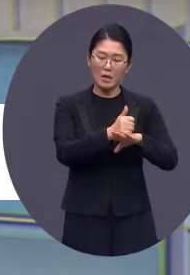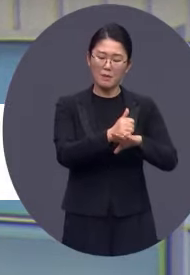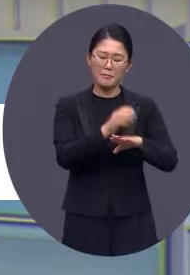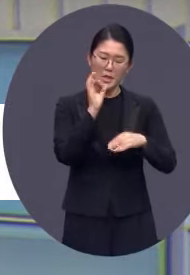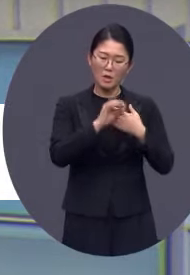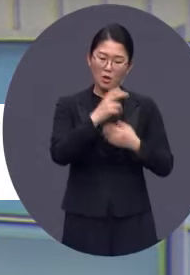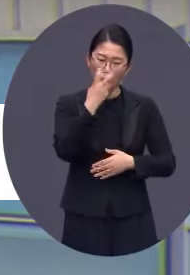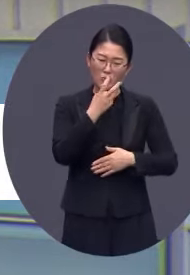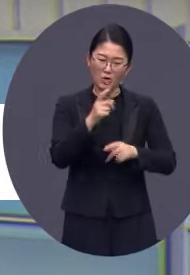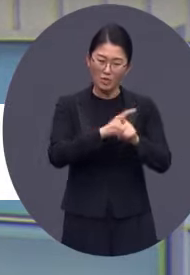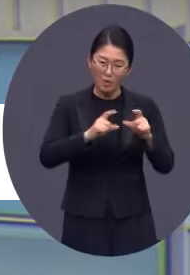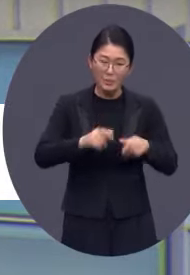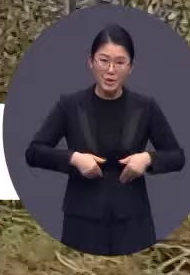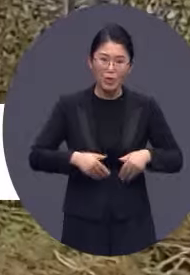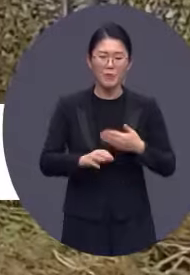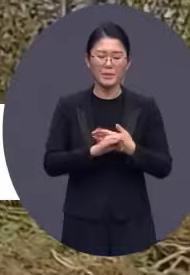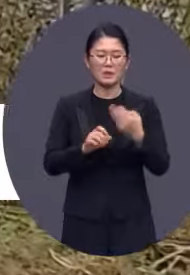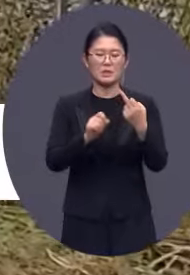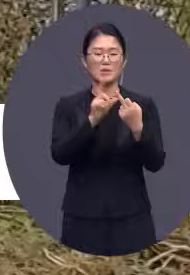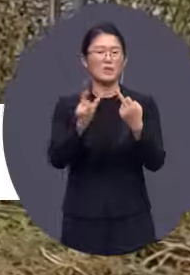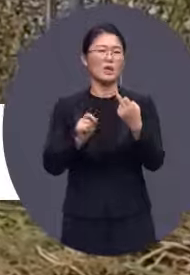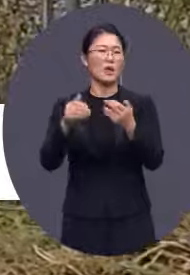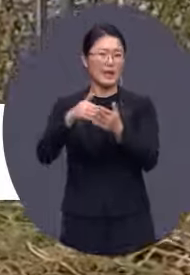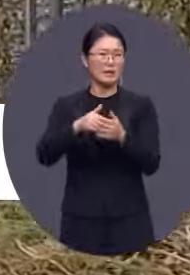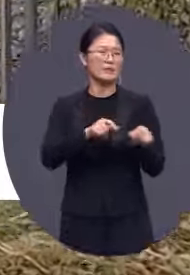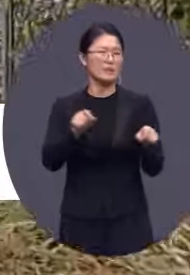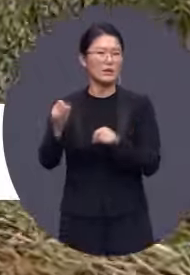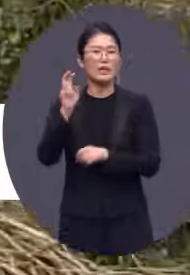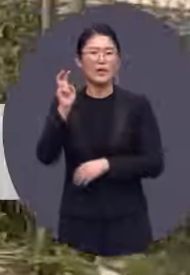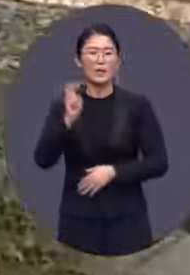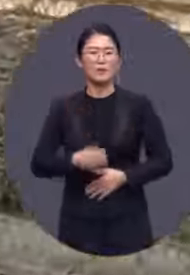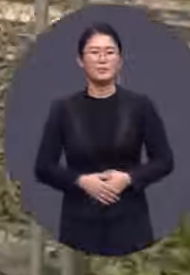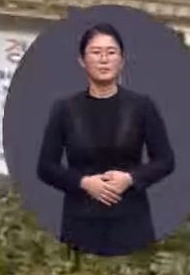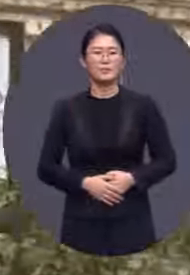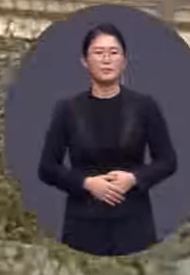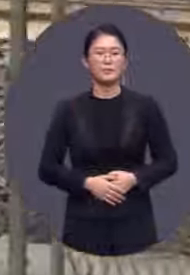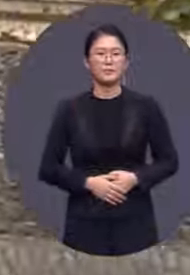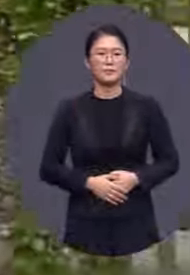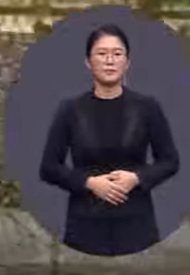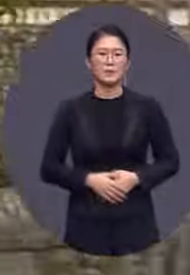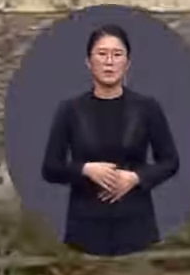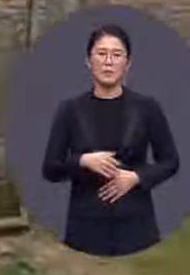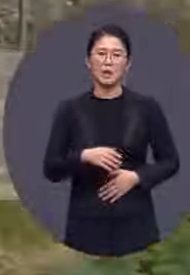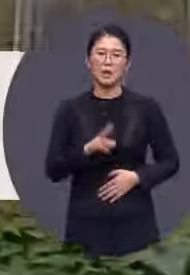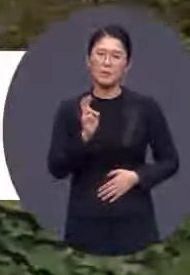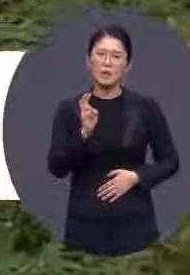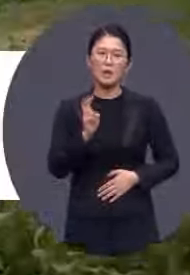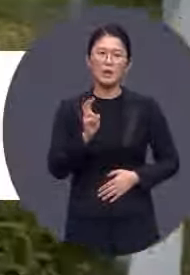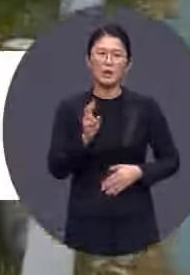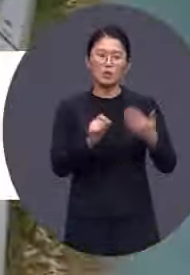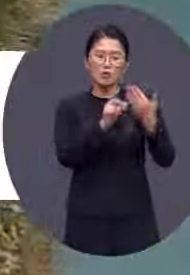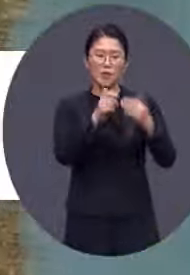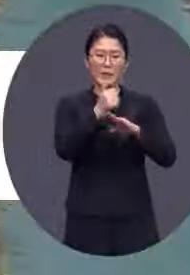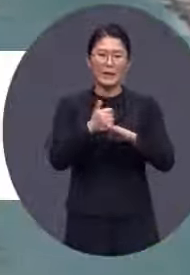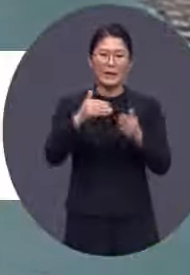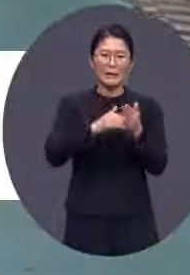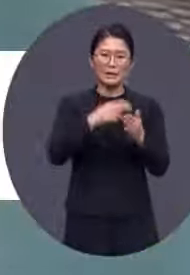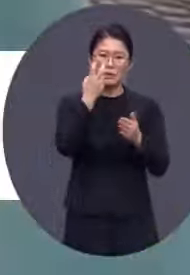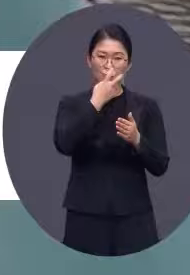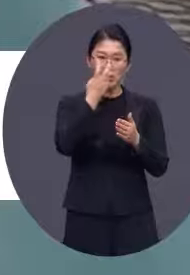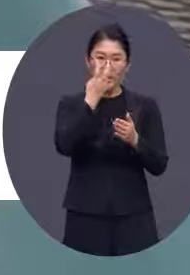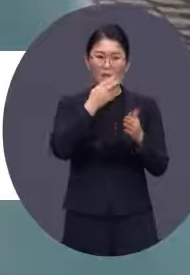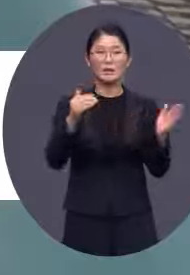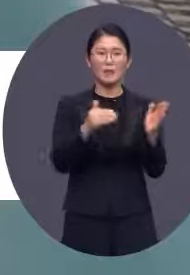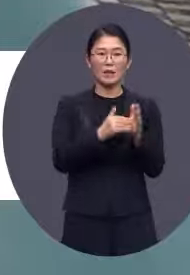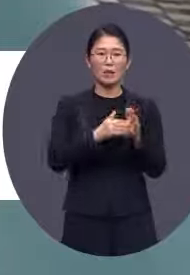길어지면 연말까지 갈 수도 있다는 게 국토부의 설명입니다. 6월 말까지 용역은 끝났고 지금 내부적으로 검토를 지금